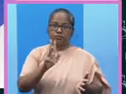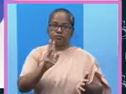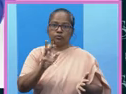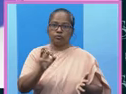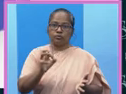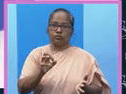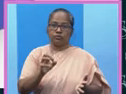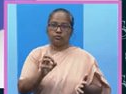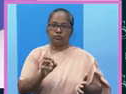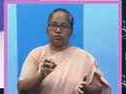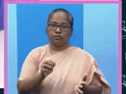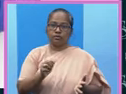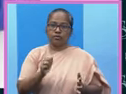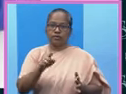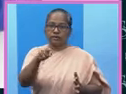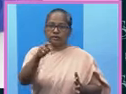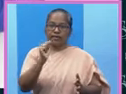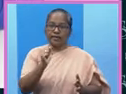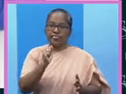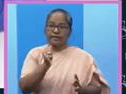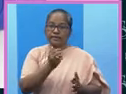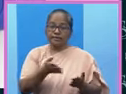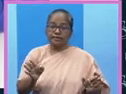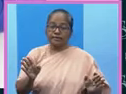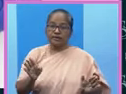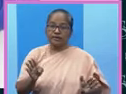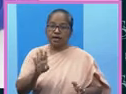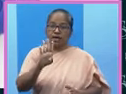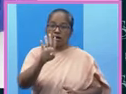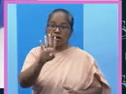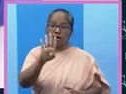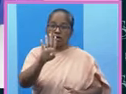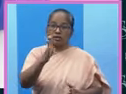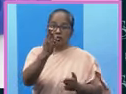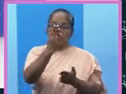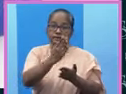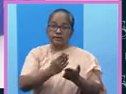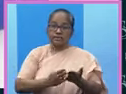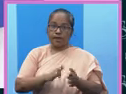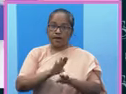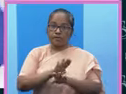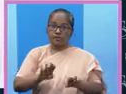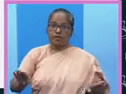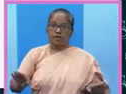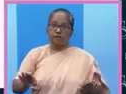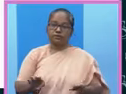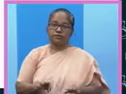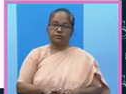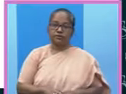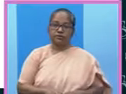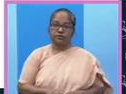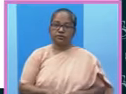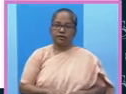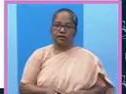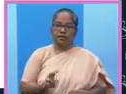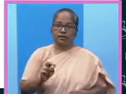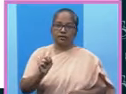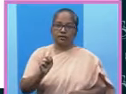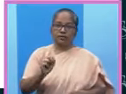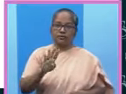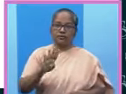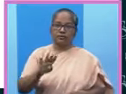எத்தனை துண்டுகளாக, எத்தனை சம அளவுள்ள வட்டக்கோண பகுதிகளாக பிரிக்கிறாங்க, 4 சம அளவுள்ள வட்டக்கோண பகுதிகள், எனில் n